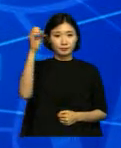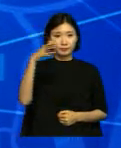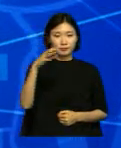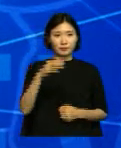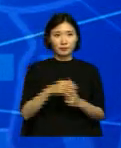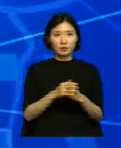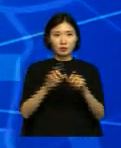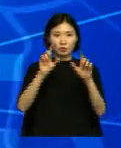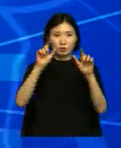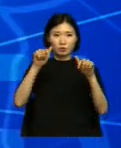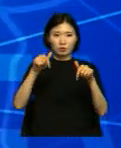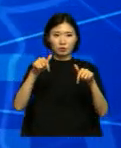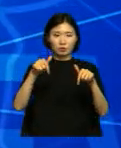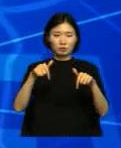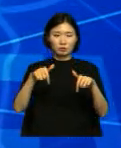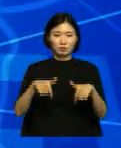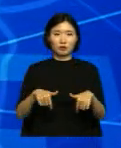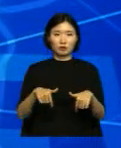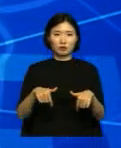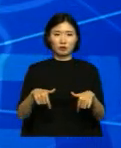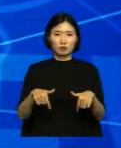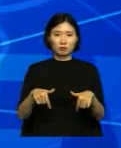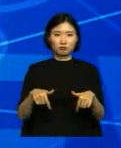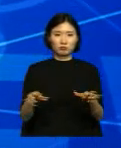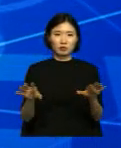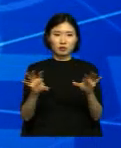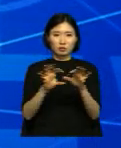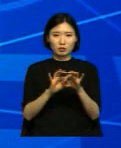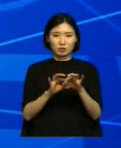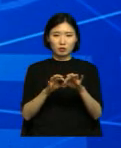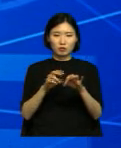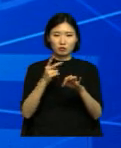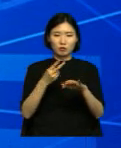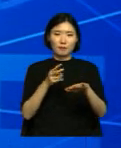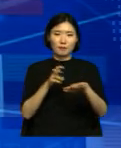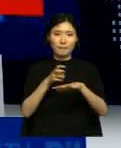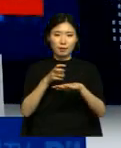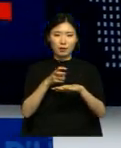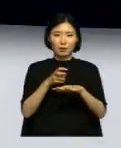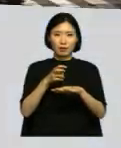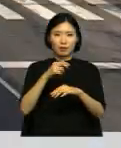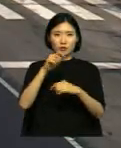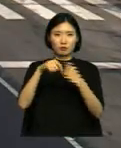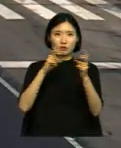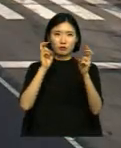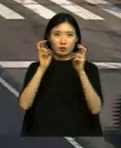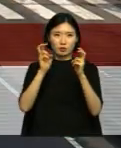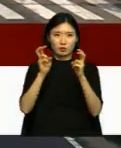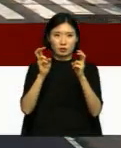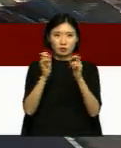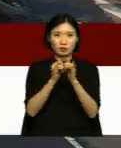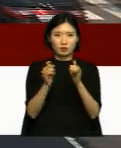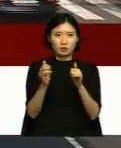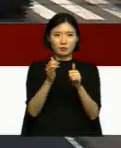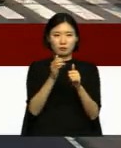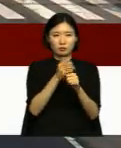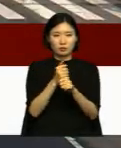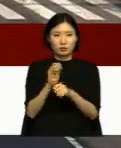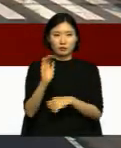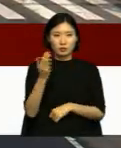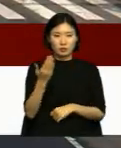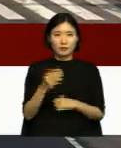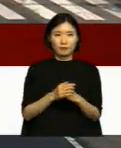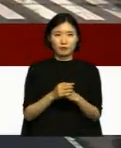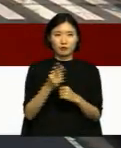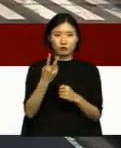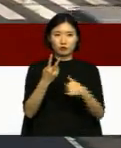고양시가 동서 권역을 연결하는 두 개의 버스 노선을 신설해 운송 사업자 공모를 진행합니다. 빠르면 오는 7월 운행될